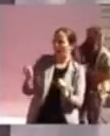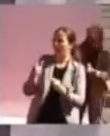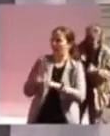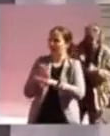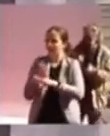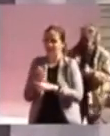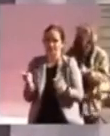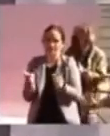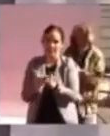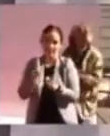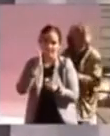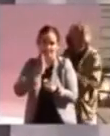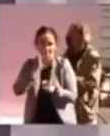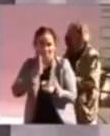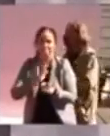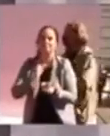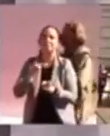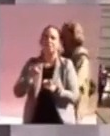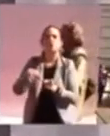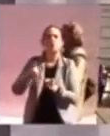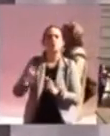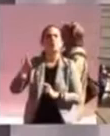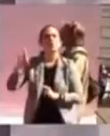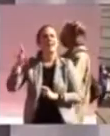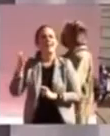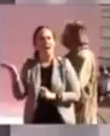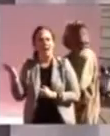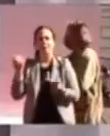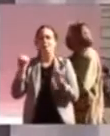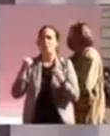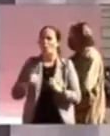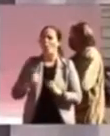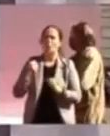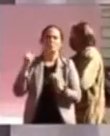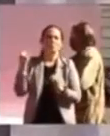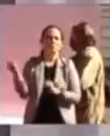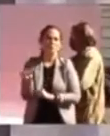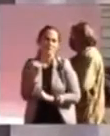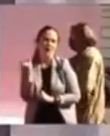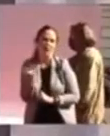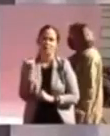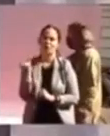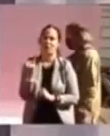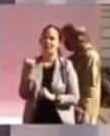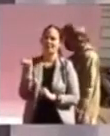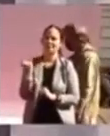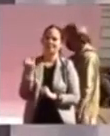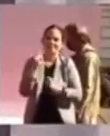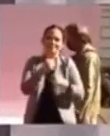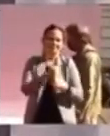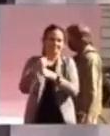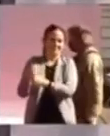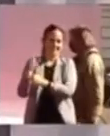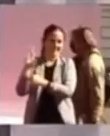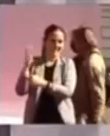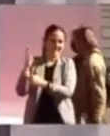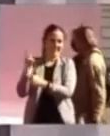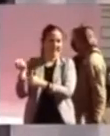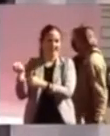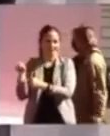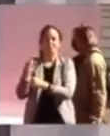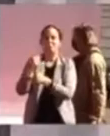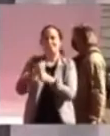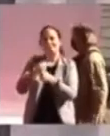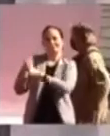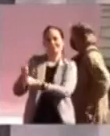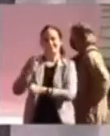in maniera che così poi riccardo può facilmente diciamo posso facilmente passare il testimone a riccardo che